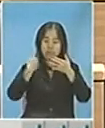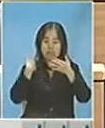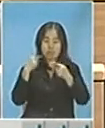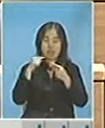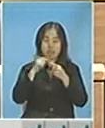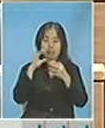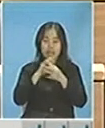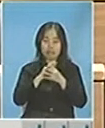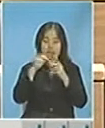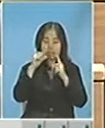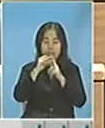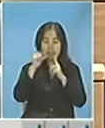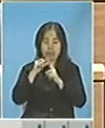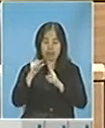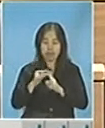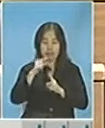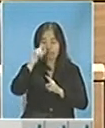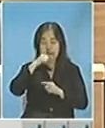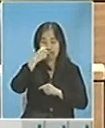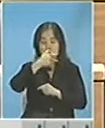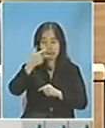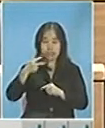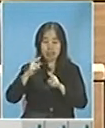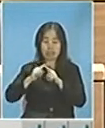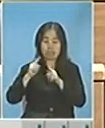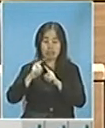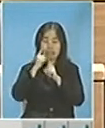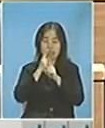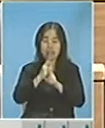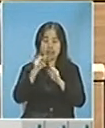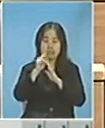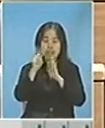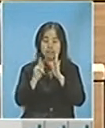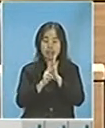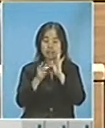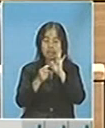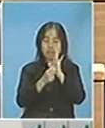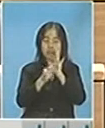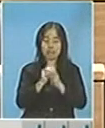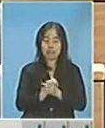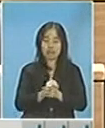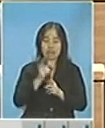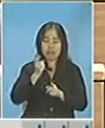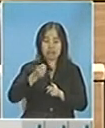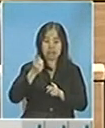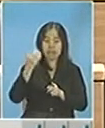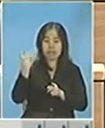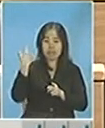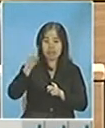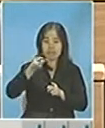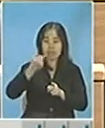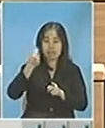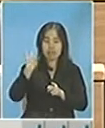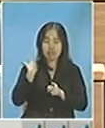การใช้ภาษาไทย8 7ปฏิบัติการอื่นตามที่กฎหมายกำหนดเห็นมั้ยครับท่านประธานครับพันธกิจเดิมก็มีมากพอสมคว